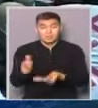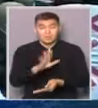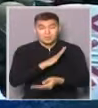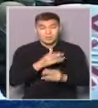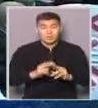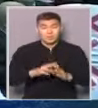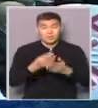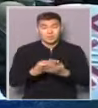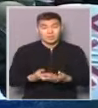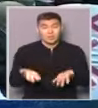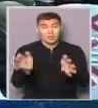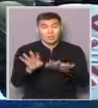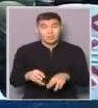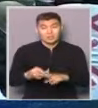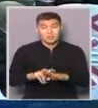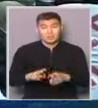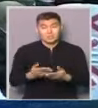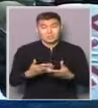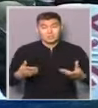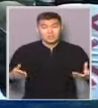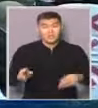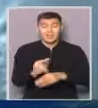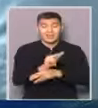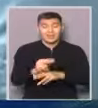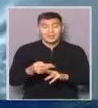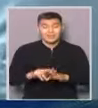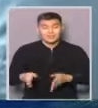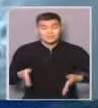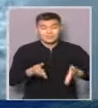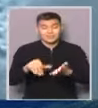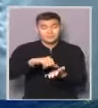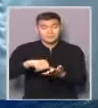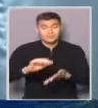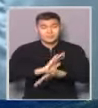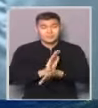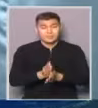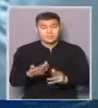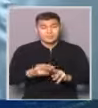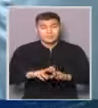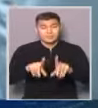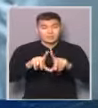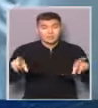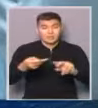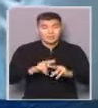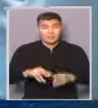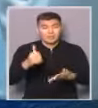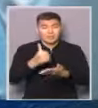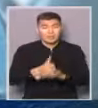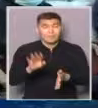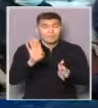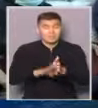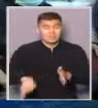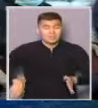білдірді. Сондай-ақ қараусыз қалған шипажайдың мүшкіл жағдайы, жаяу жүргіншілер жолының тарлығы, бірқатар мектептердің басшысыз тұрғанына